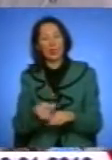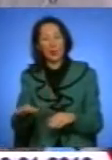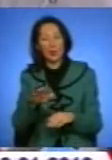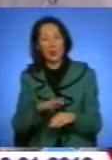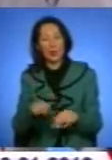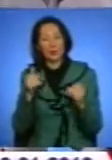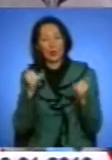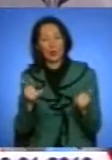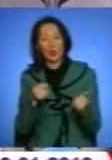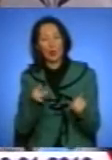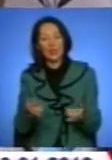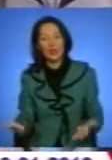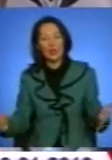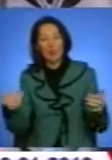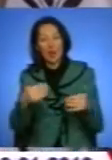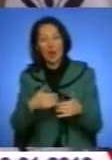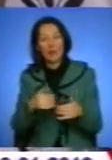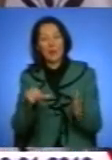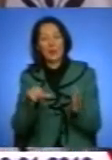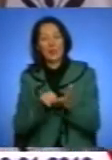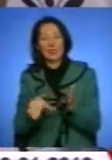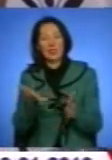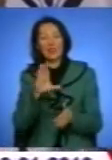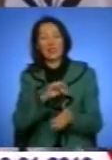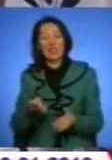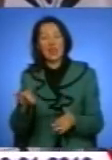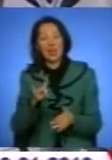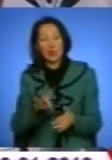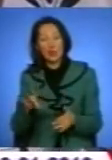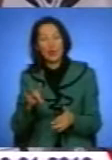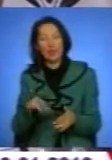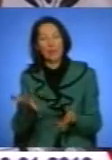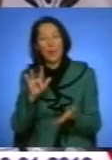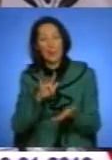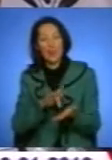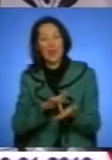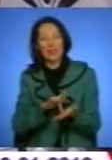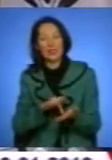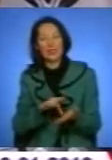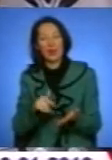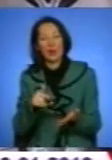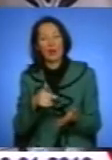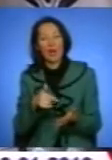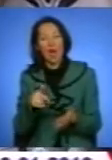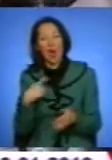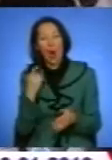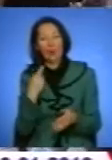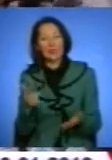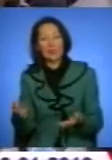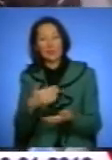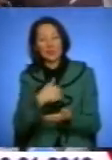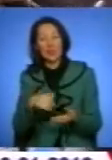а сьогодні тут зібрались представники усіх районів і міст області, зібрались творчі колективи, і